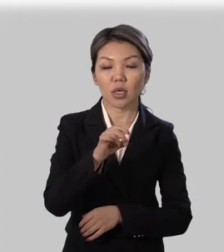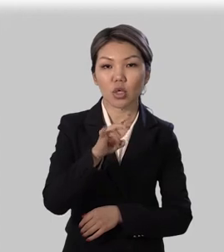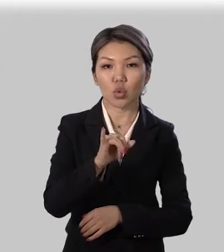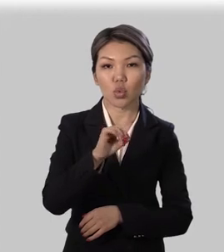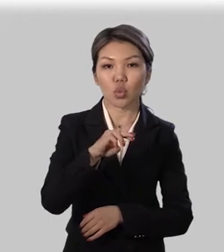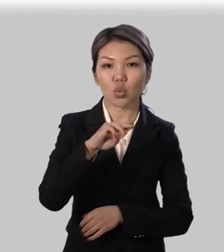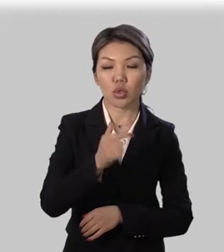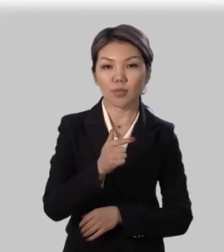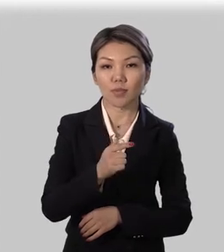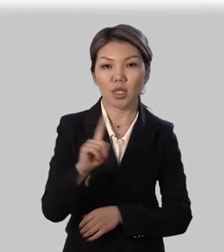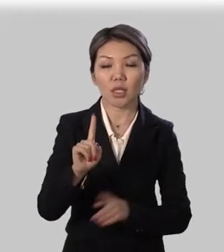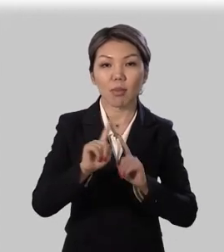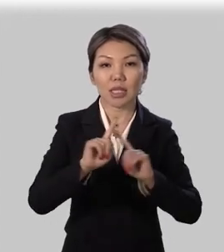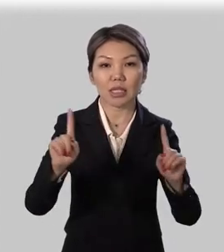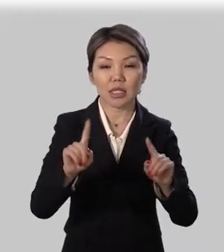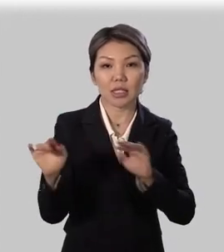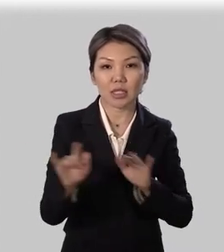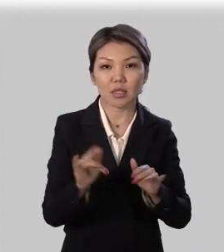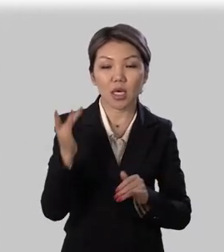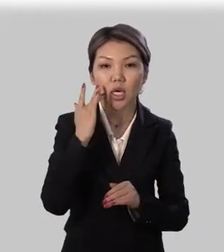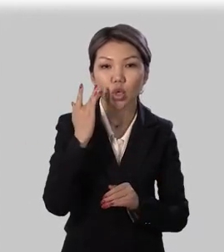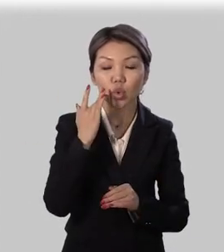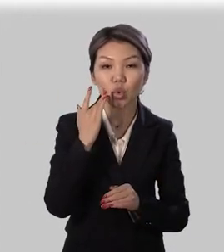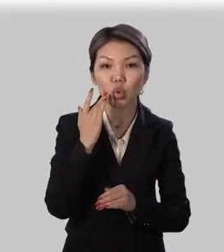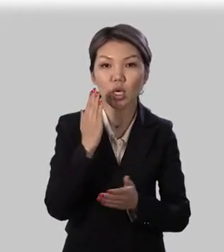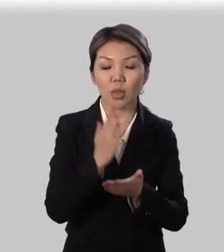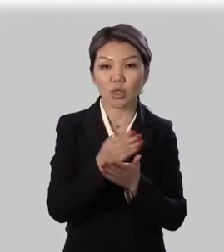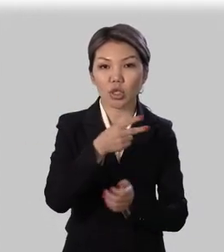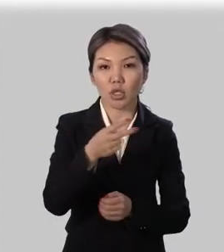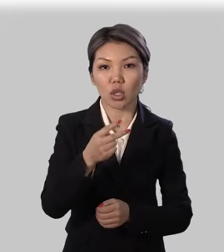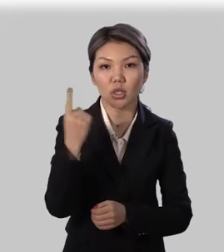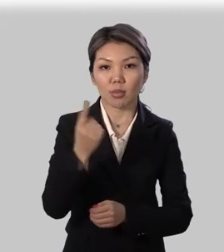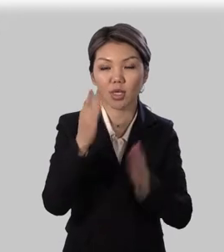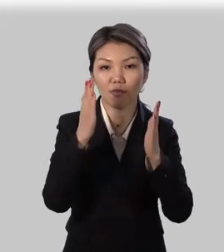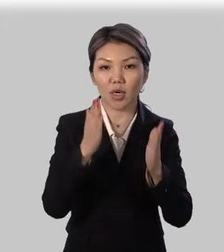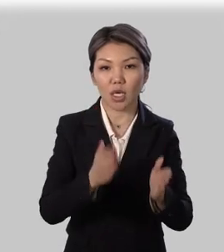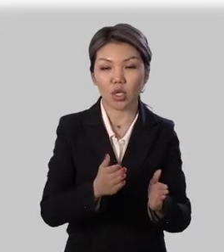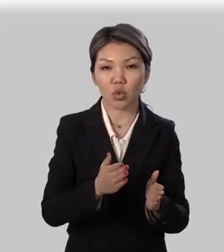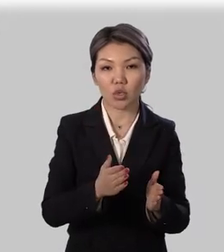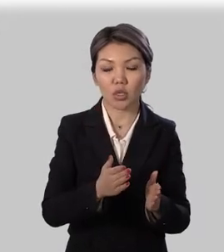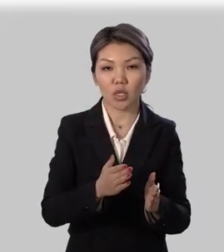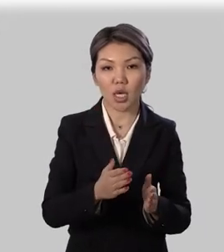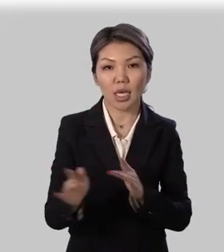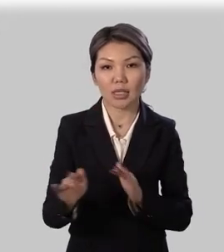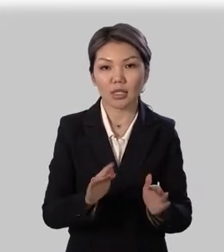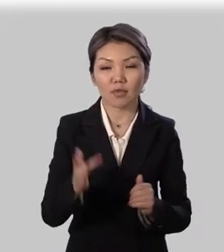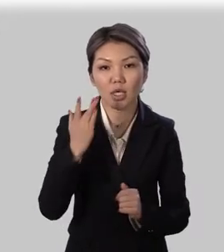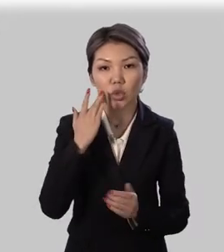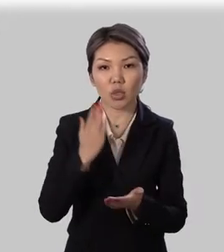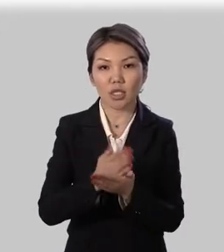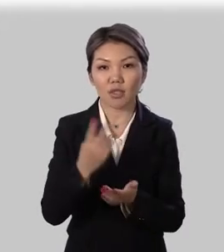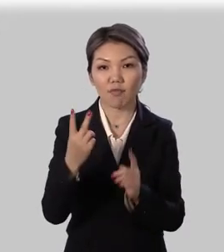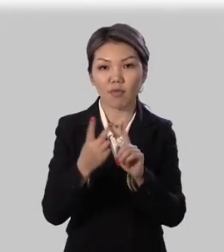чем отличается действия которые обозначают глаголы из первой колонке от действий во второй